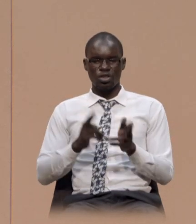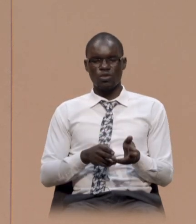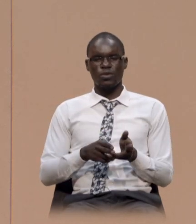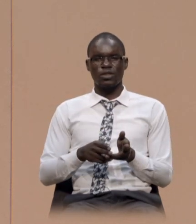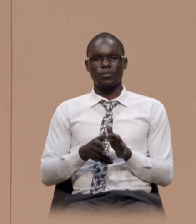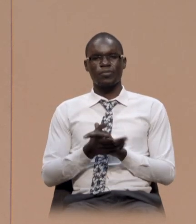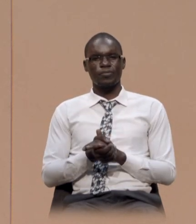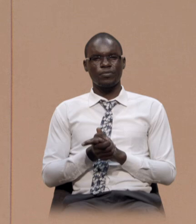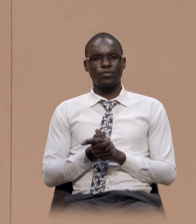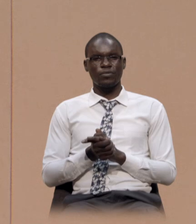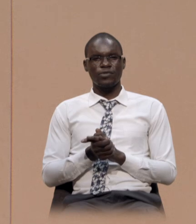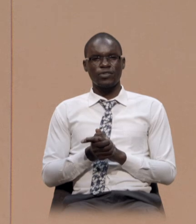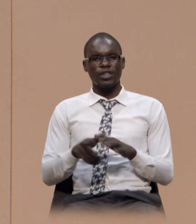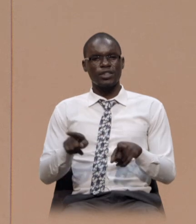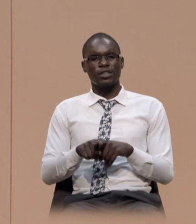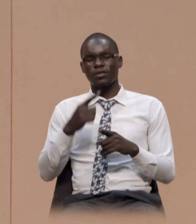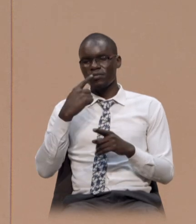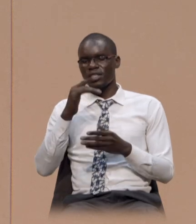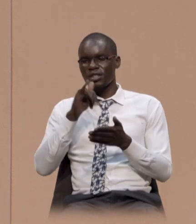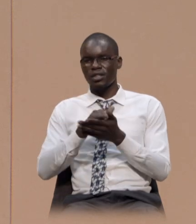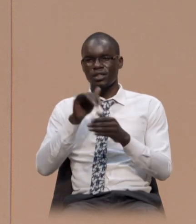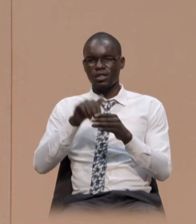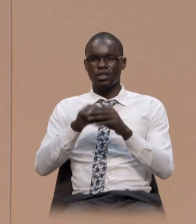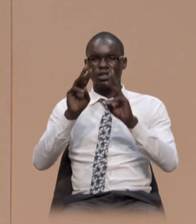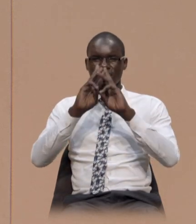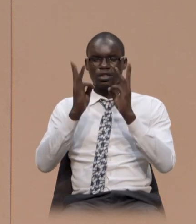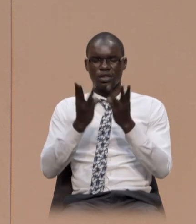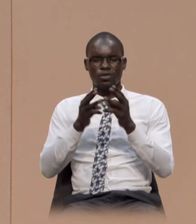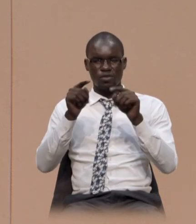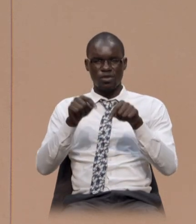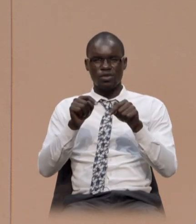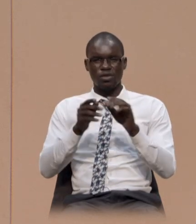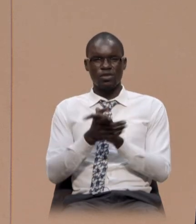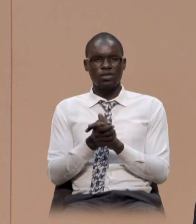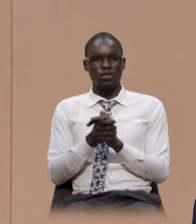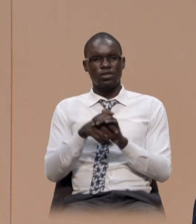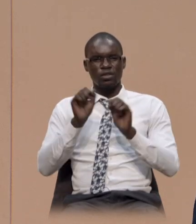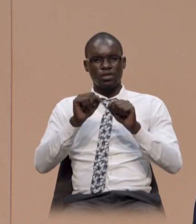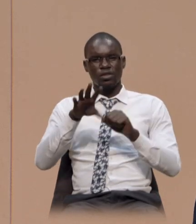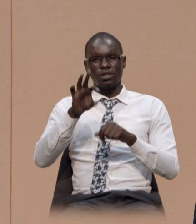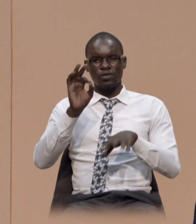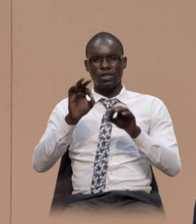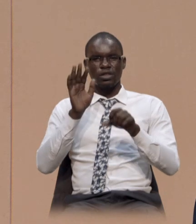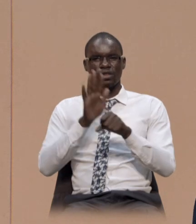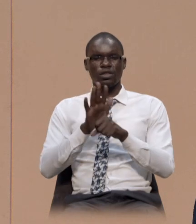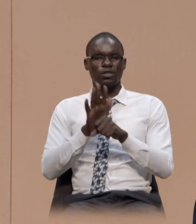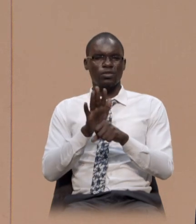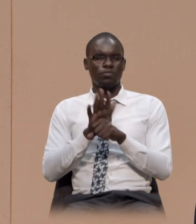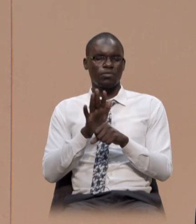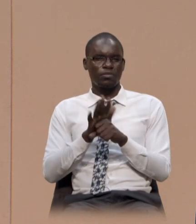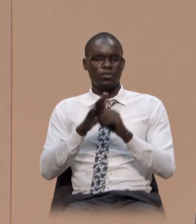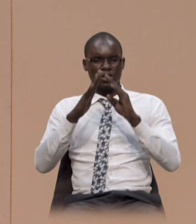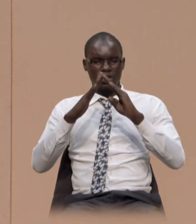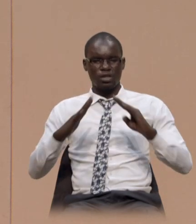siku. Na hivyo tunasema ya kwamba katika dunia ya sasa utakuta ya kwamba nyumba nyingi, mamilioni ya